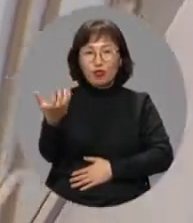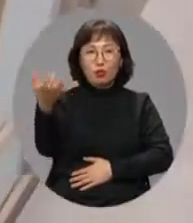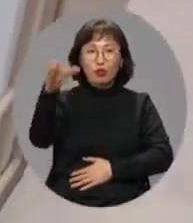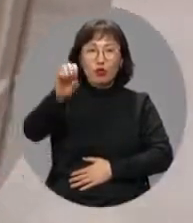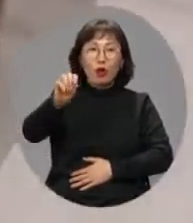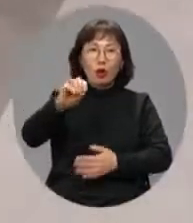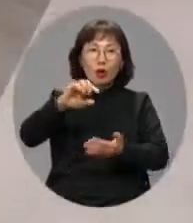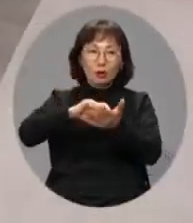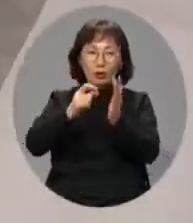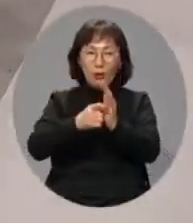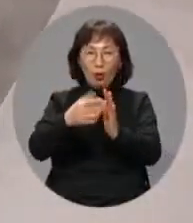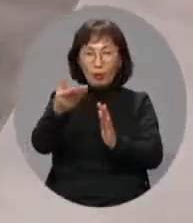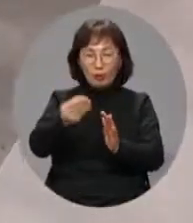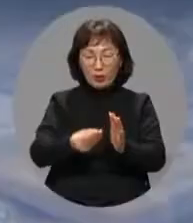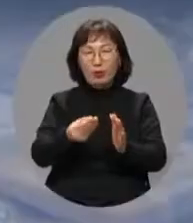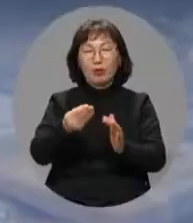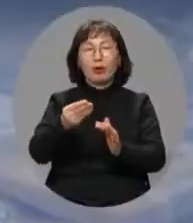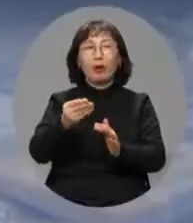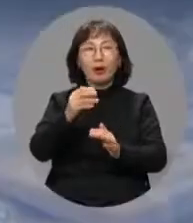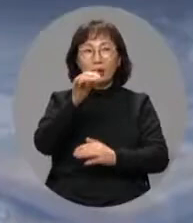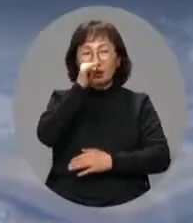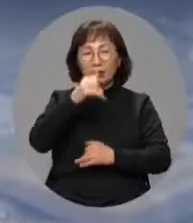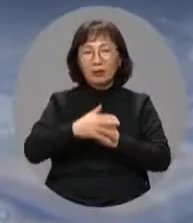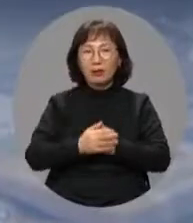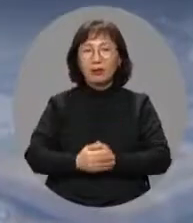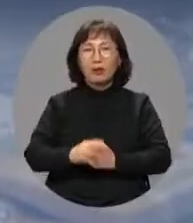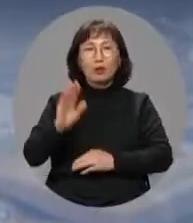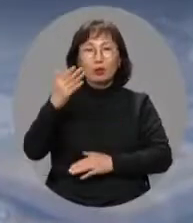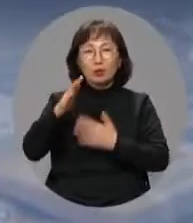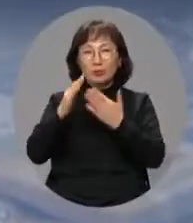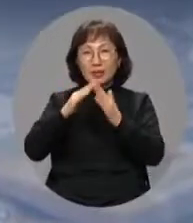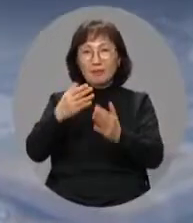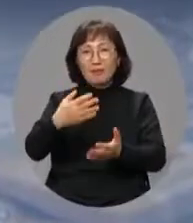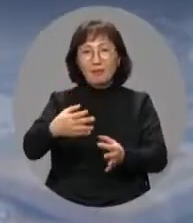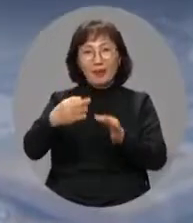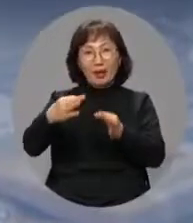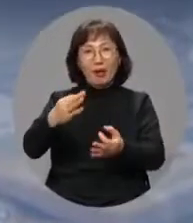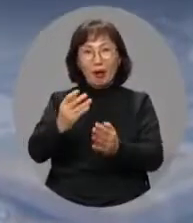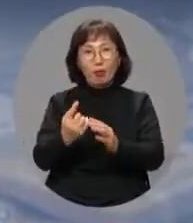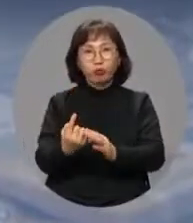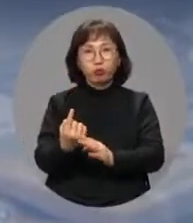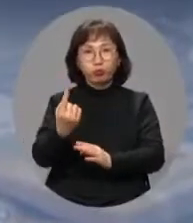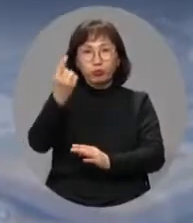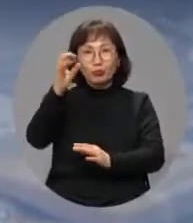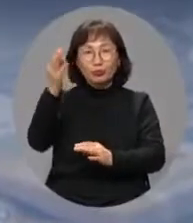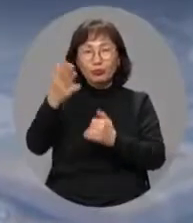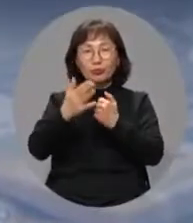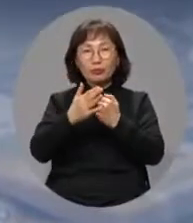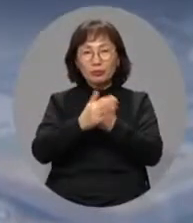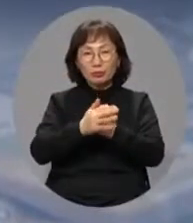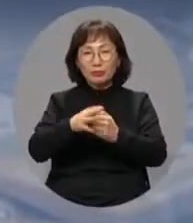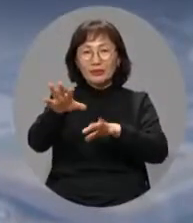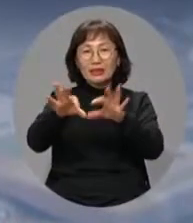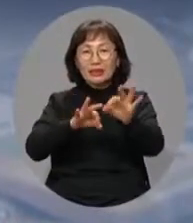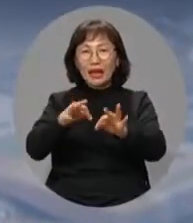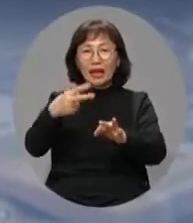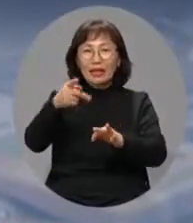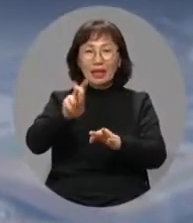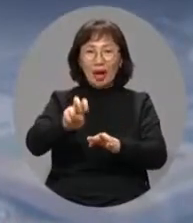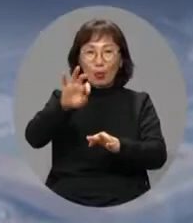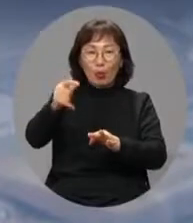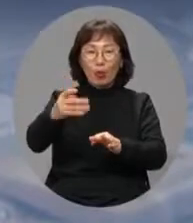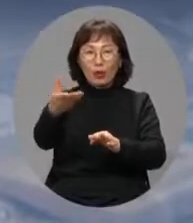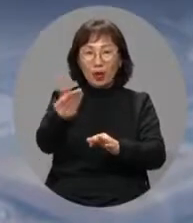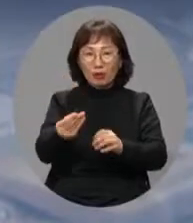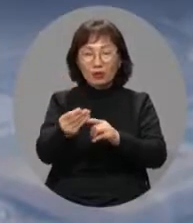26조 8천억 원 수준이었습니다. 특히 최근 집값이 고공행진하면서 시중은행의 주택담보대출이 한 달